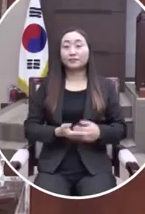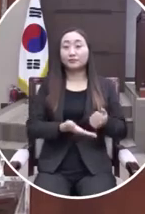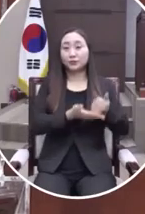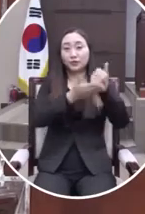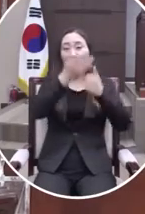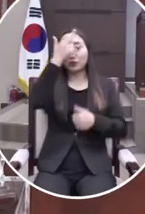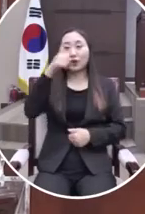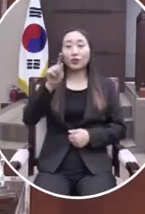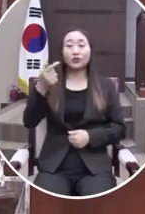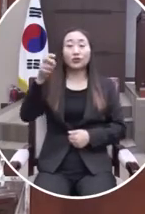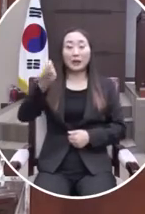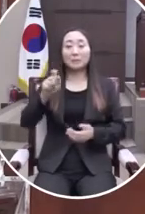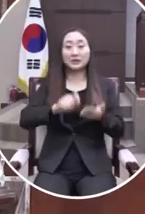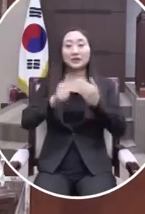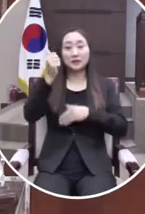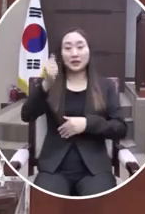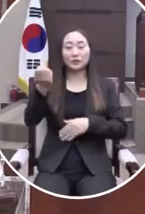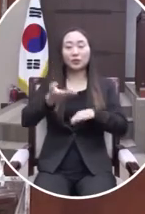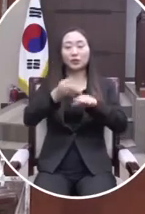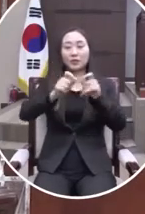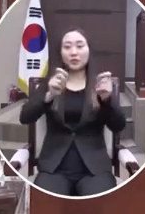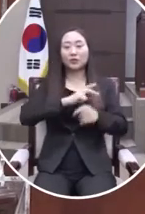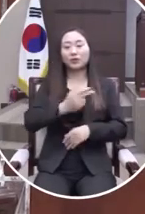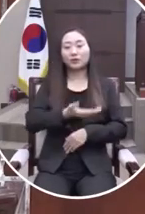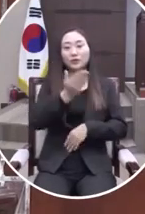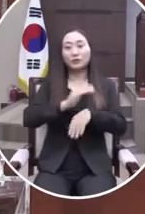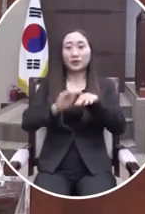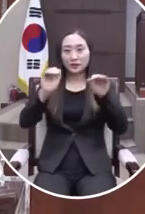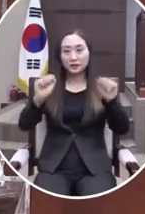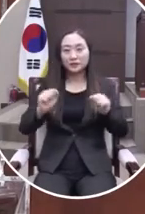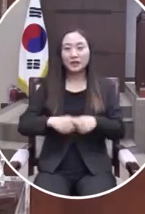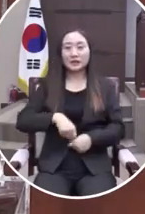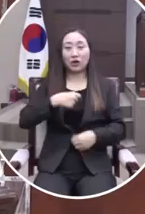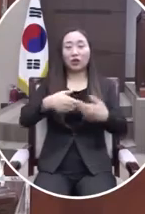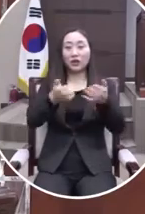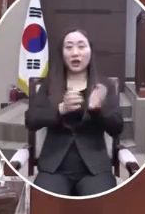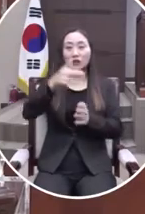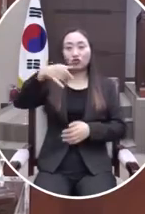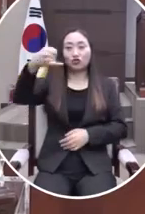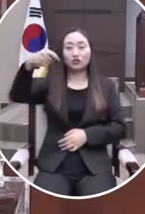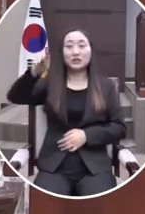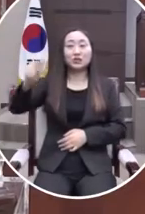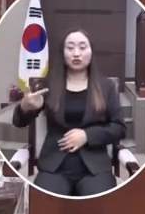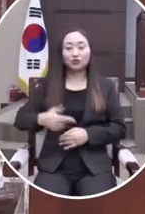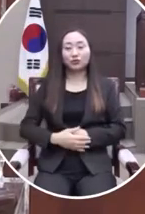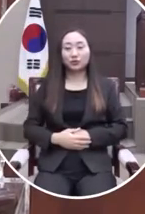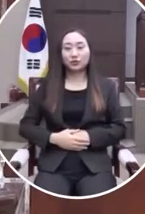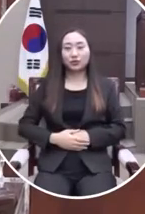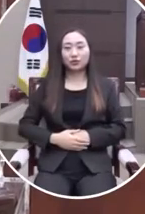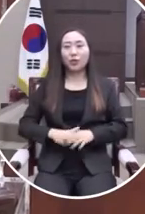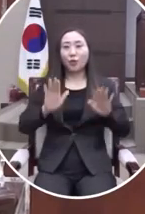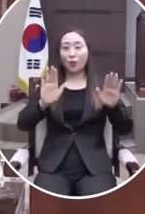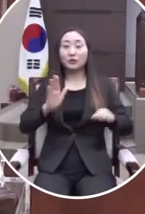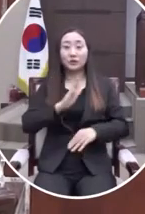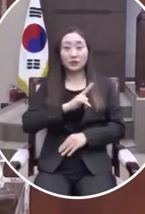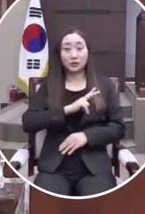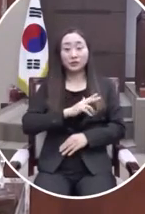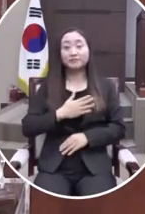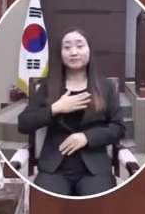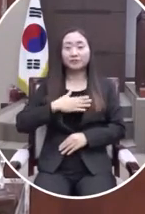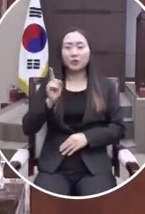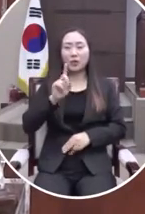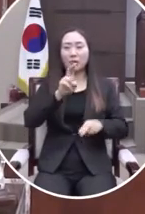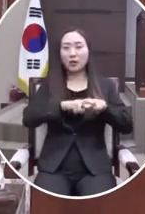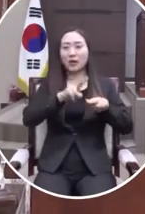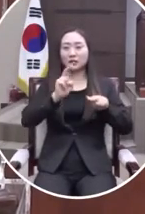네, 존경하는 최연나 부장님, 선배 동료 의원 여러분 안녕하십니까. 정의당 주유진입니다. 오늘 본의원은